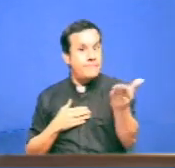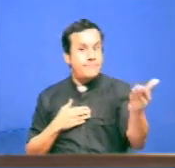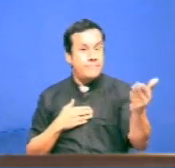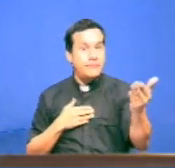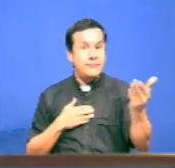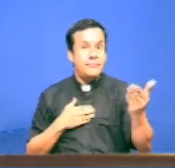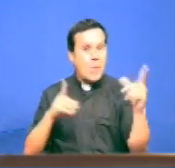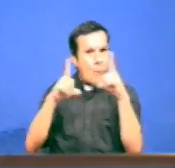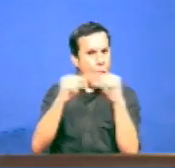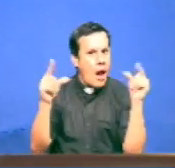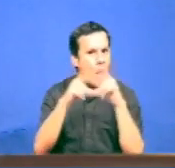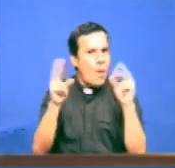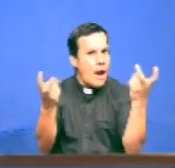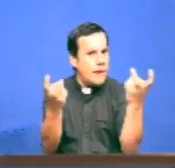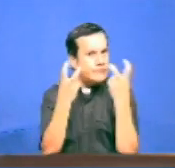sikilizeni maneno haya.